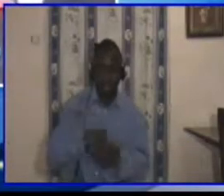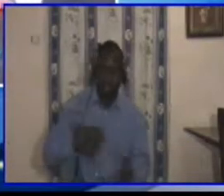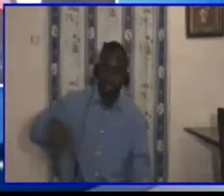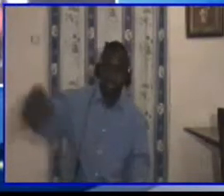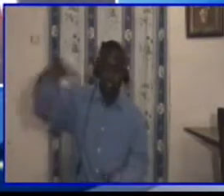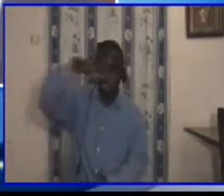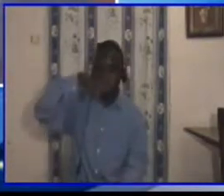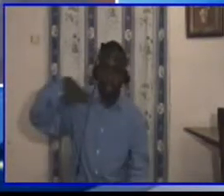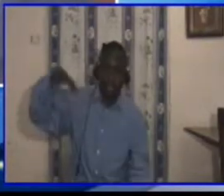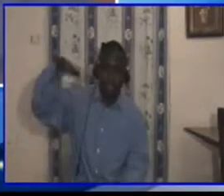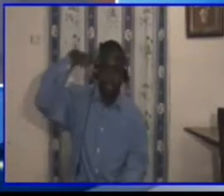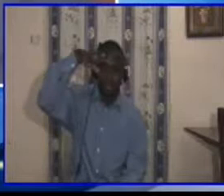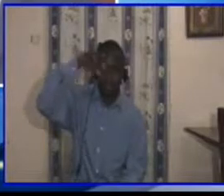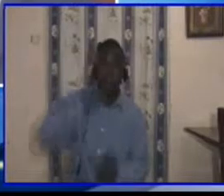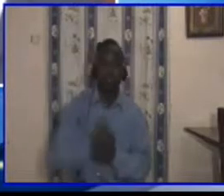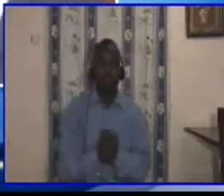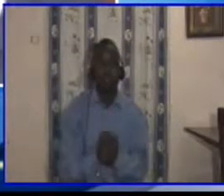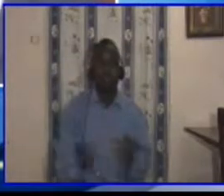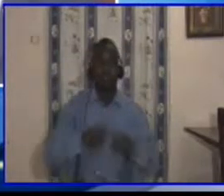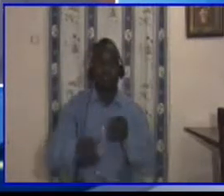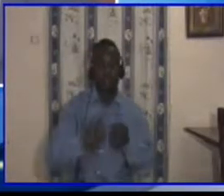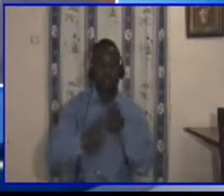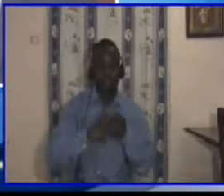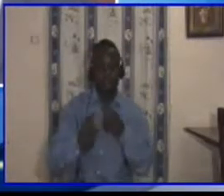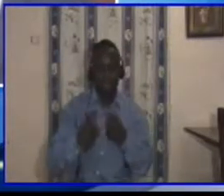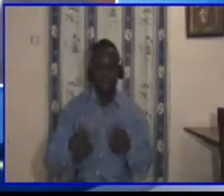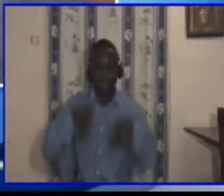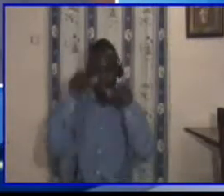egli ha portato il messaggero nella gloria